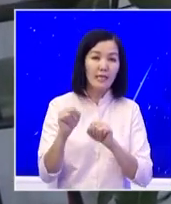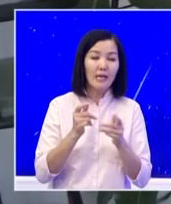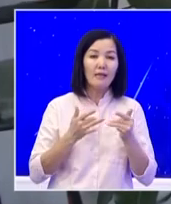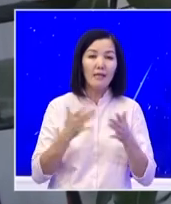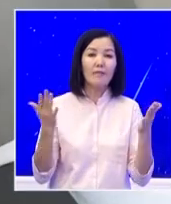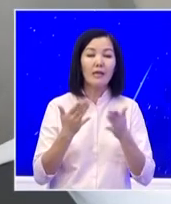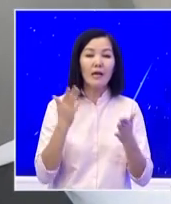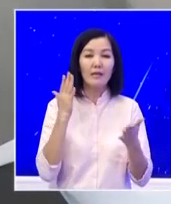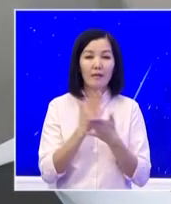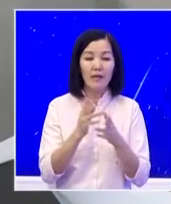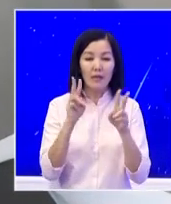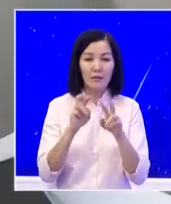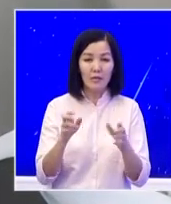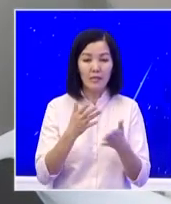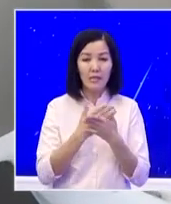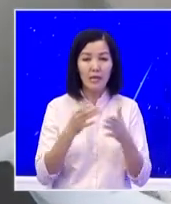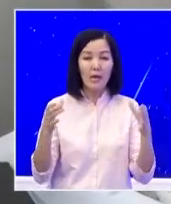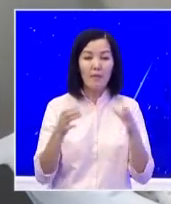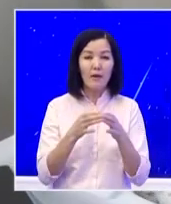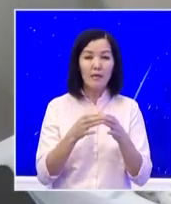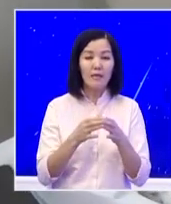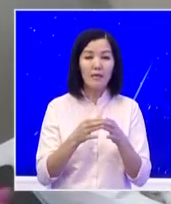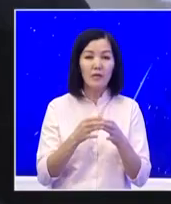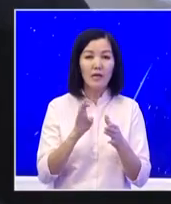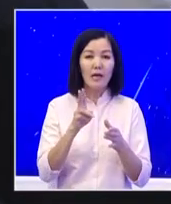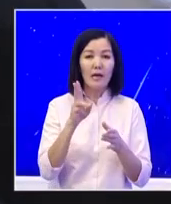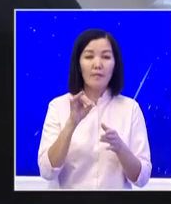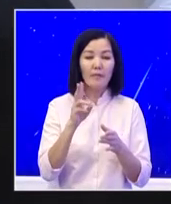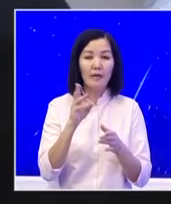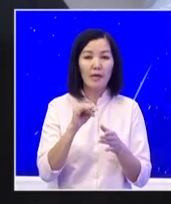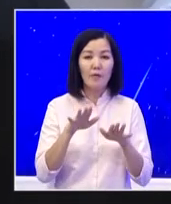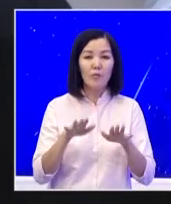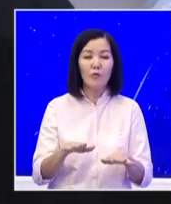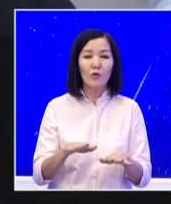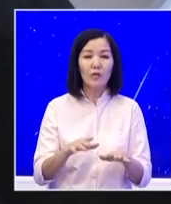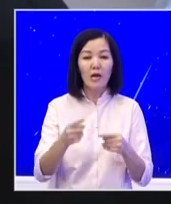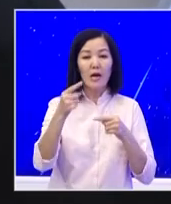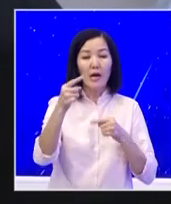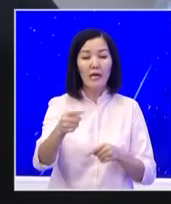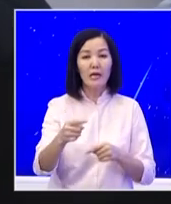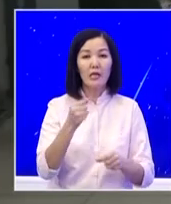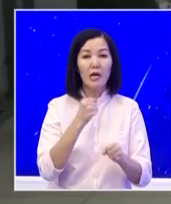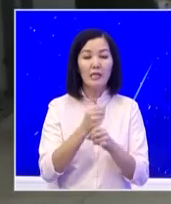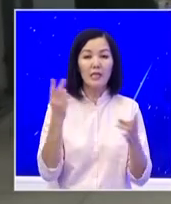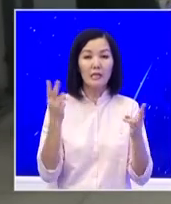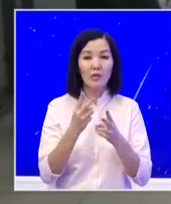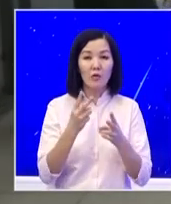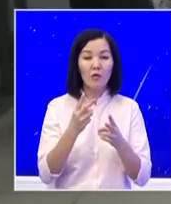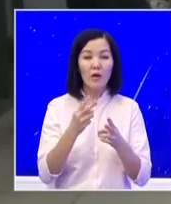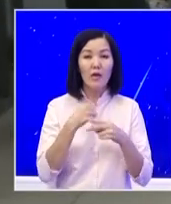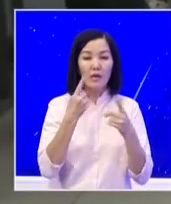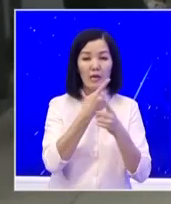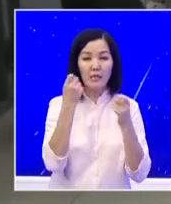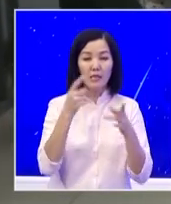қалай сақталатынын тексерді. Мониторинг тобының өкілі Әмірхан Сымағұлов бұл орындарда да ара қашықтықты қатаң сақтауға қатысты